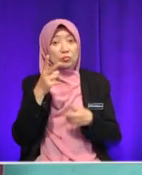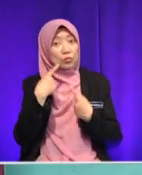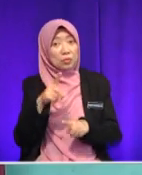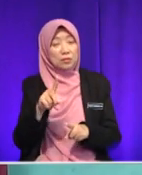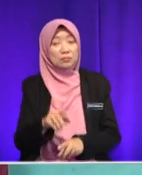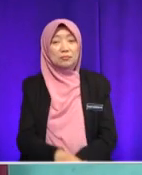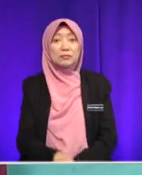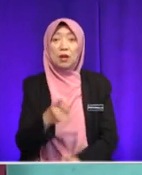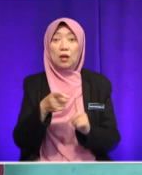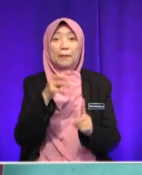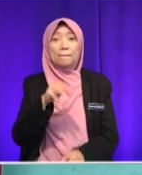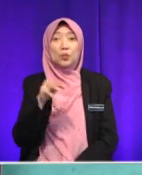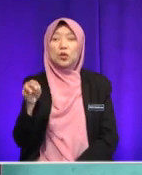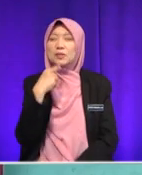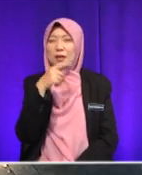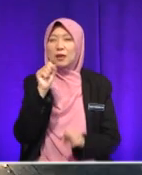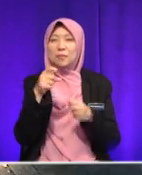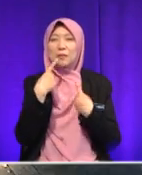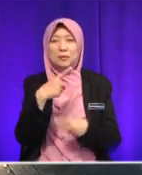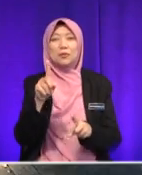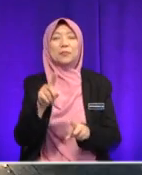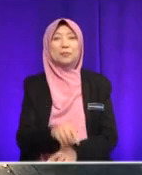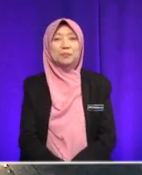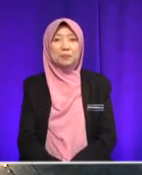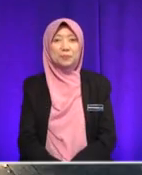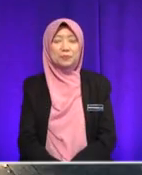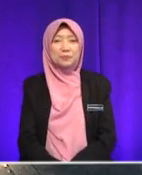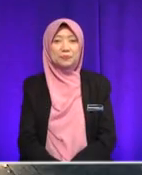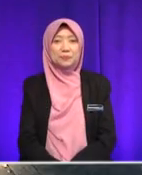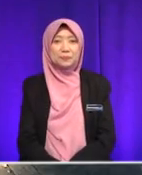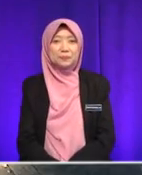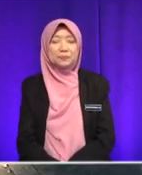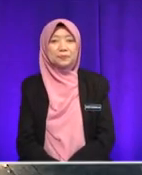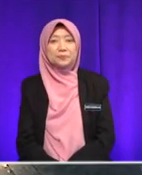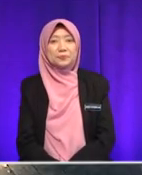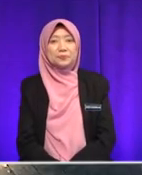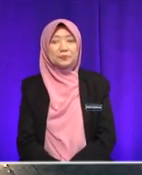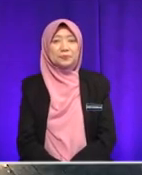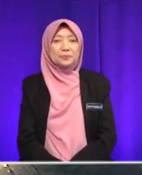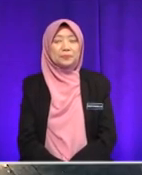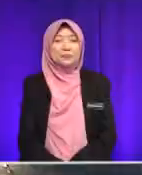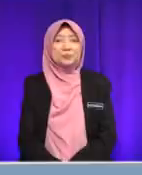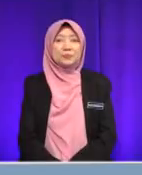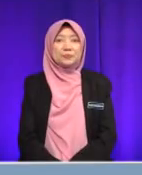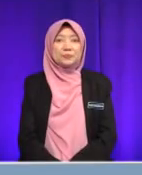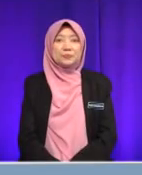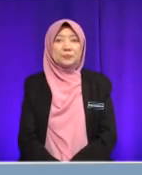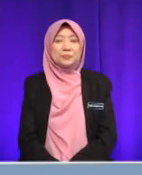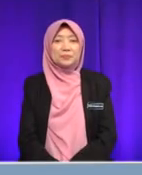Boleh. Jadi, siapa yang boleh beri jawapan? Nak cuba. Silakan. Baik. Silakan. Ain. Ain?